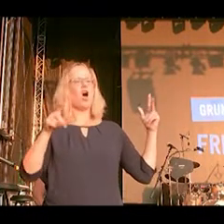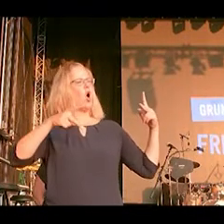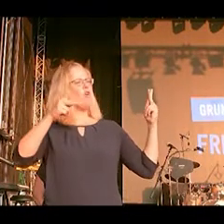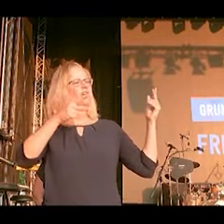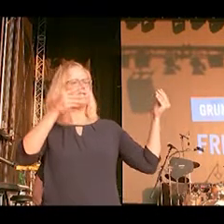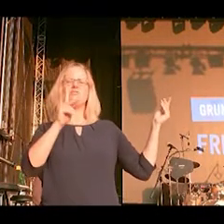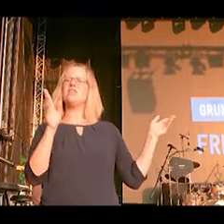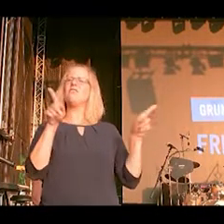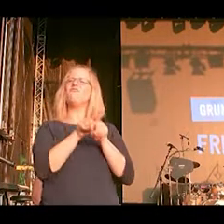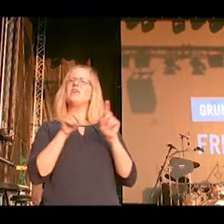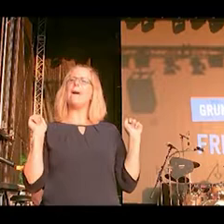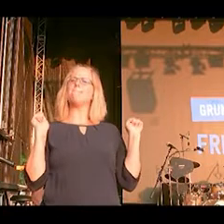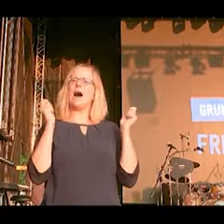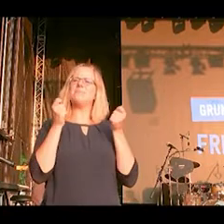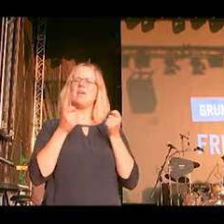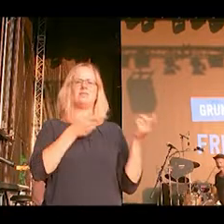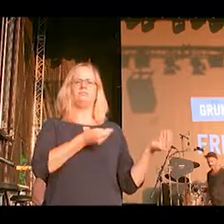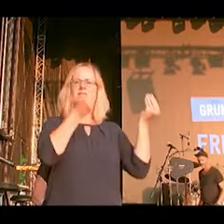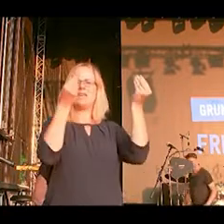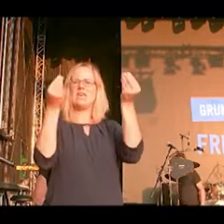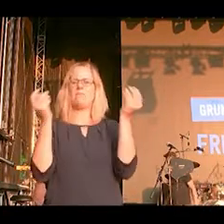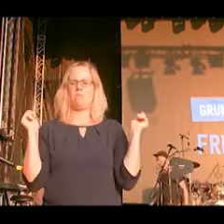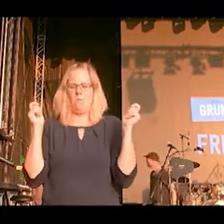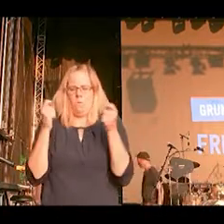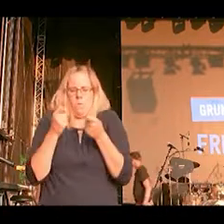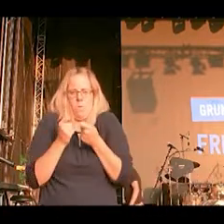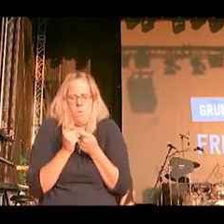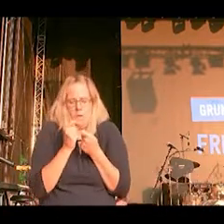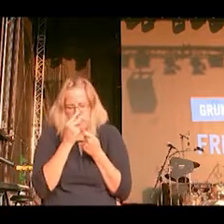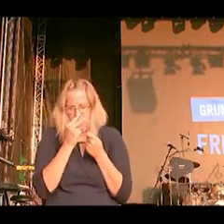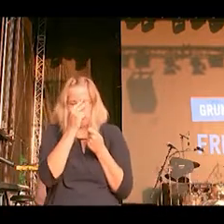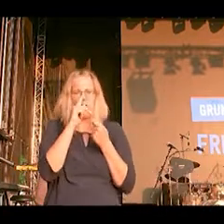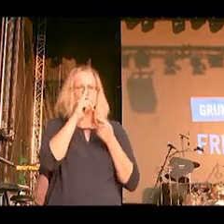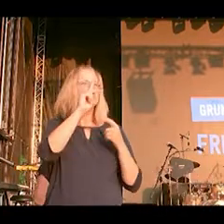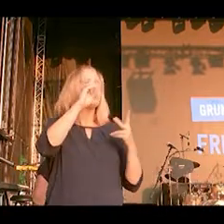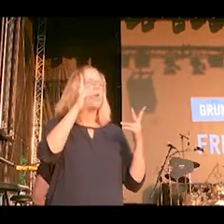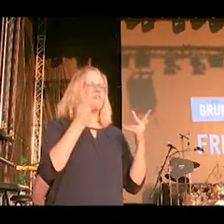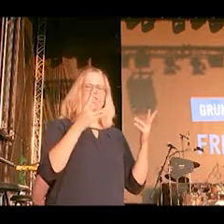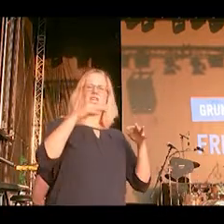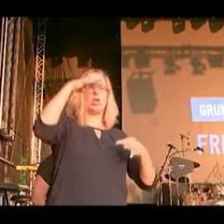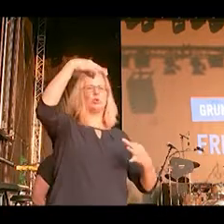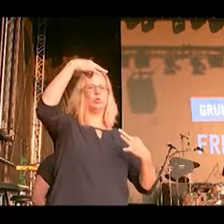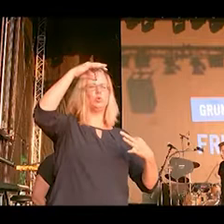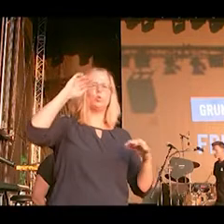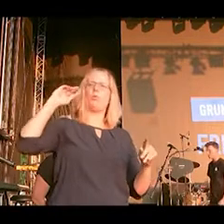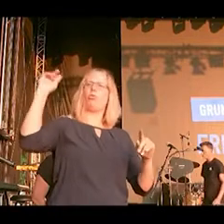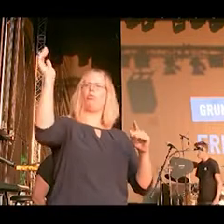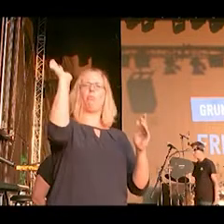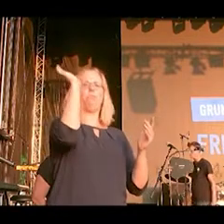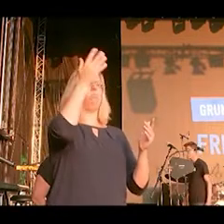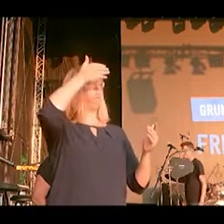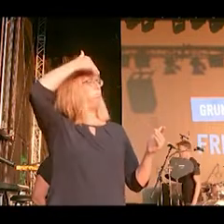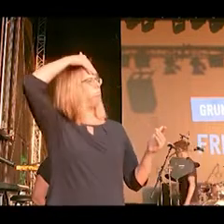sie hineinschlüpfen kann und nicht wie ein nasses Tuch um den Kopf schlagen. So wie wir hier